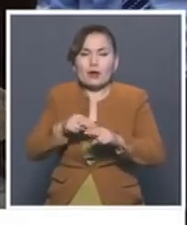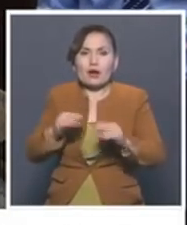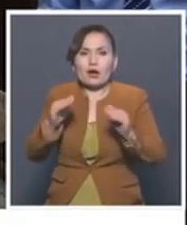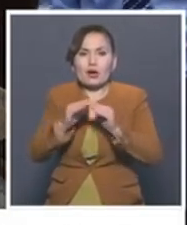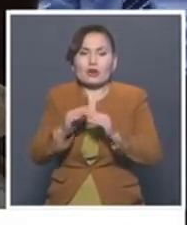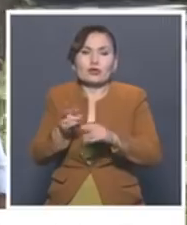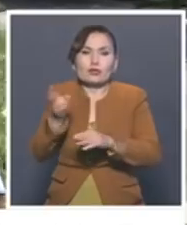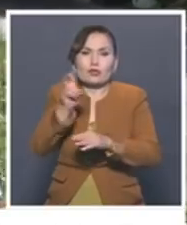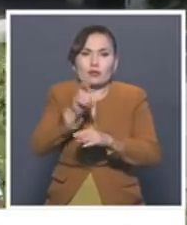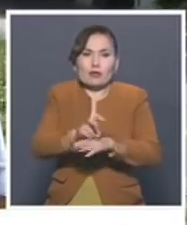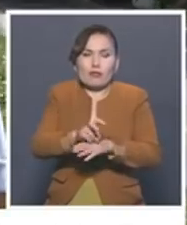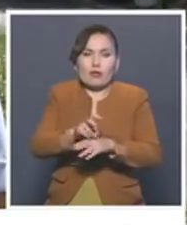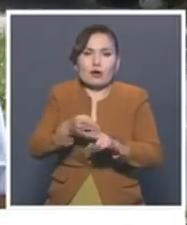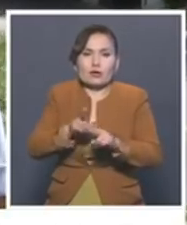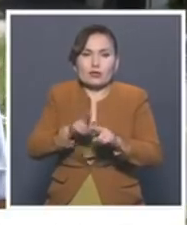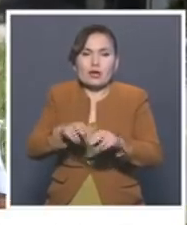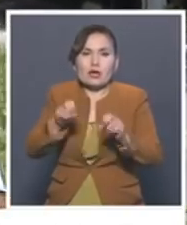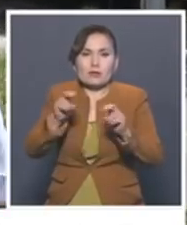зерттеу жүргізе алмады.